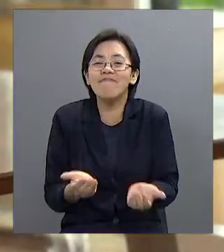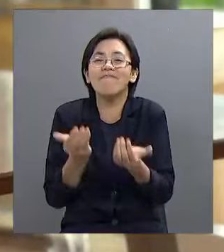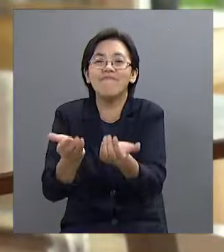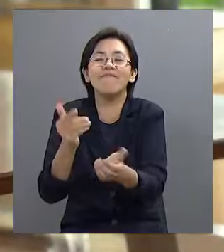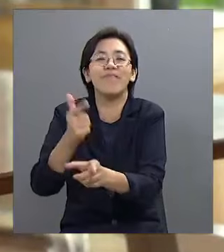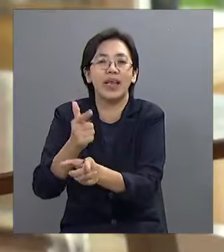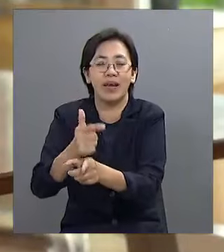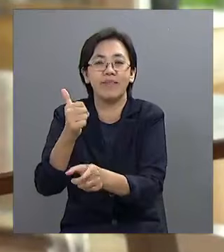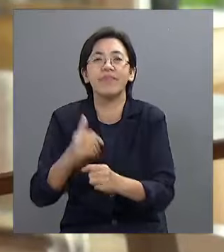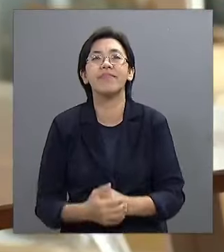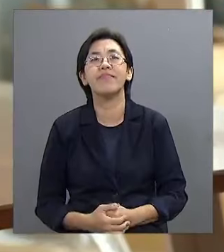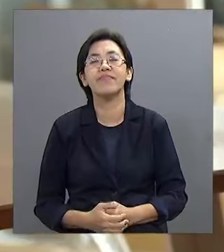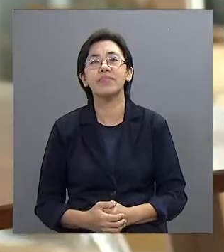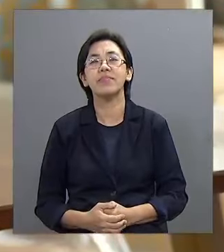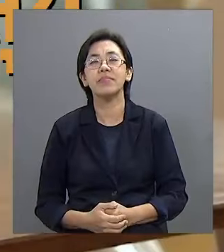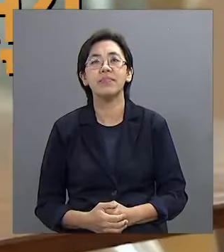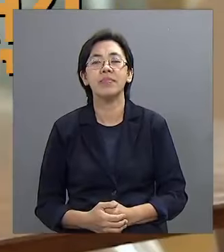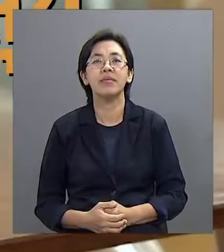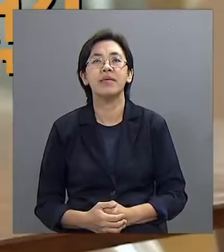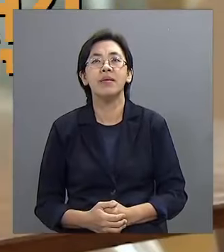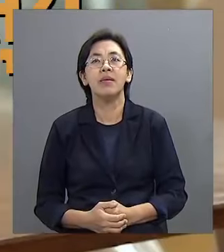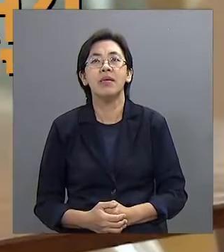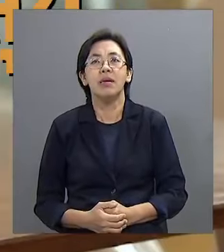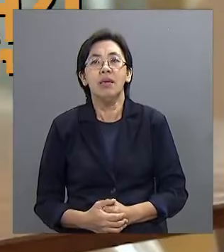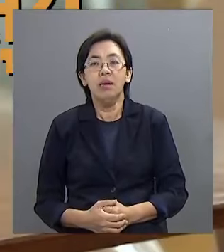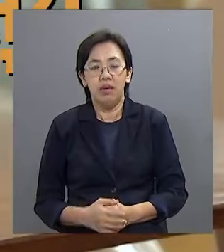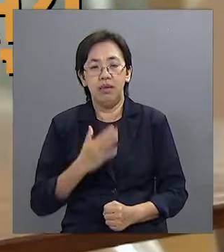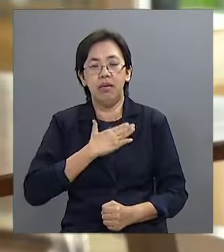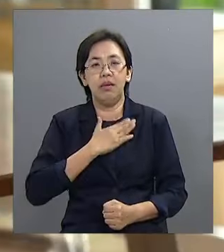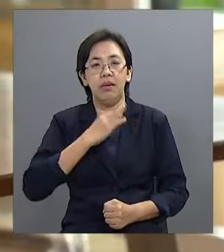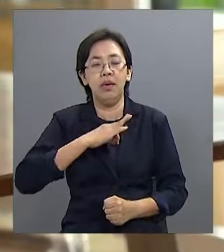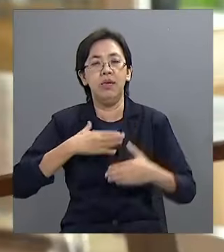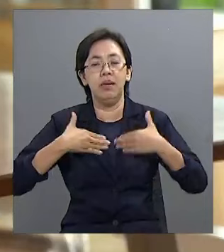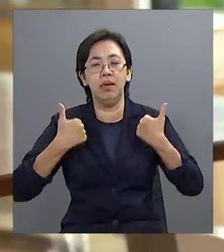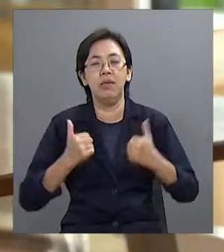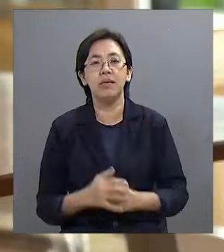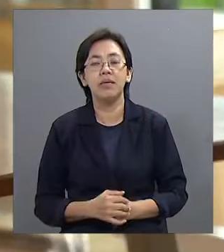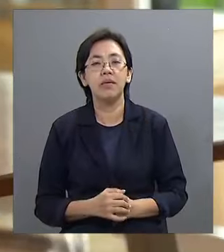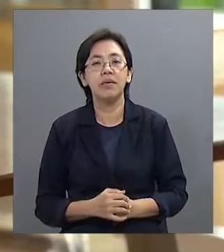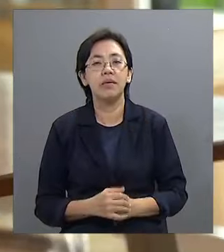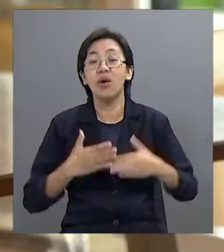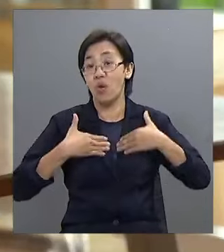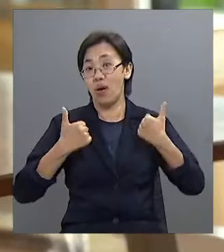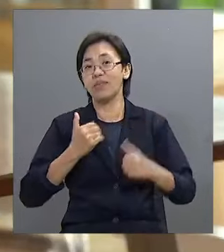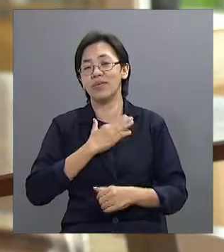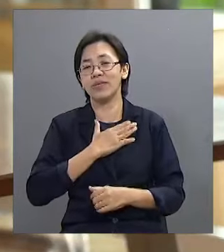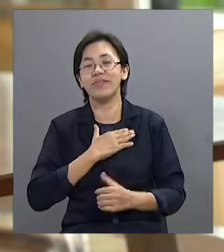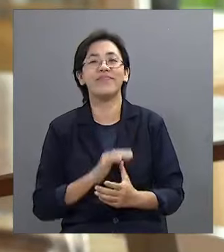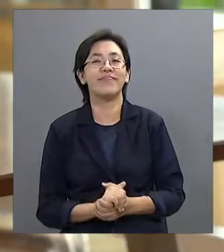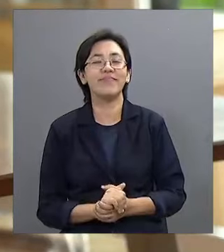พี่ก็เคยถามตัวเองอยู่เรื่อยๆแต่ความจริงแล้วมันคือความสุขค่ะเอาจริงๆแบบตอบแบบง่ายๆเลยความสุขเลยจริงๆเ